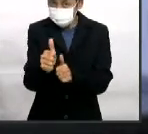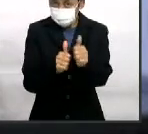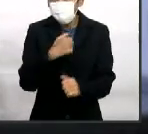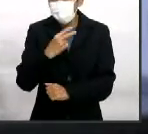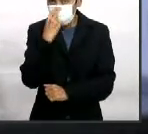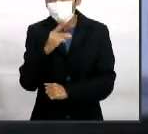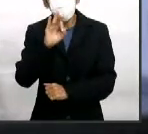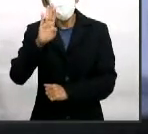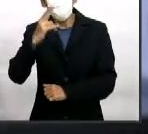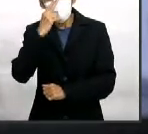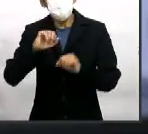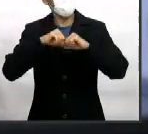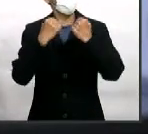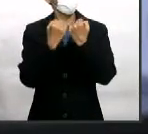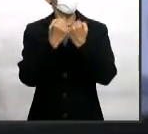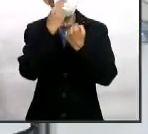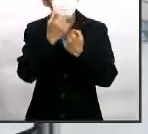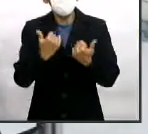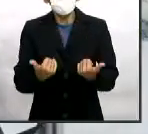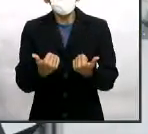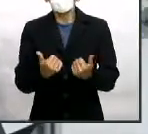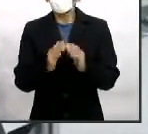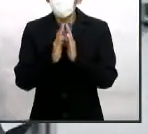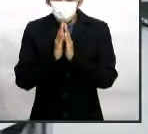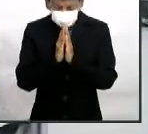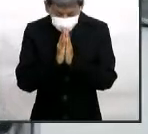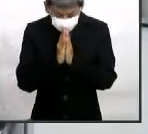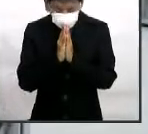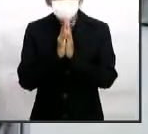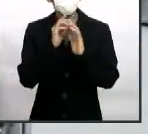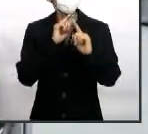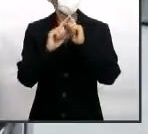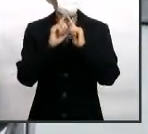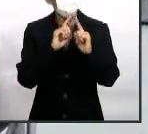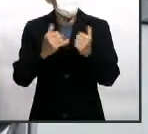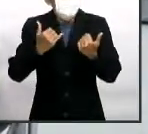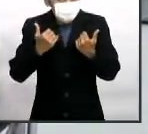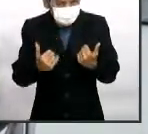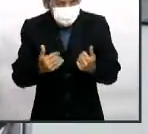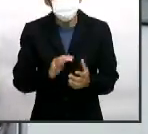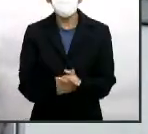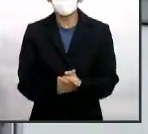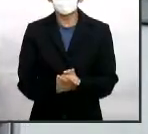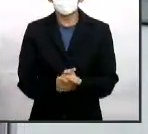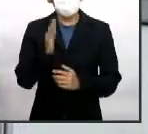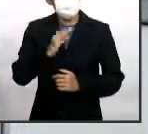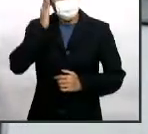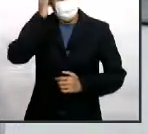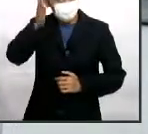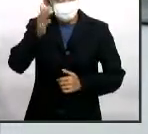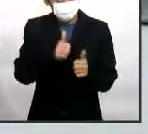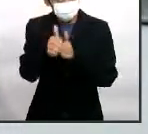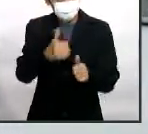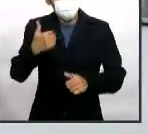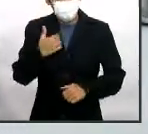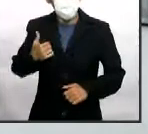ติดตามในเพจของทางสมาคมได้นะครับวันนี้ก็ต้องขอบคุณพี่ดิวมากเลยนะฮะที่มาร่วมพูดคุยกับเรานะฮะเดี๋ยวรอบหน้าถ้ามีจัดแ